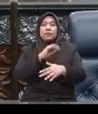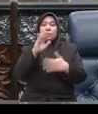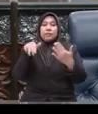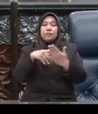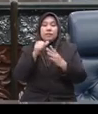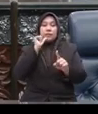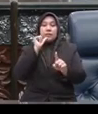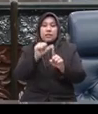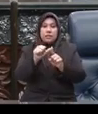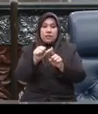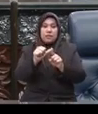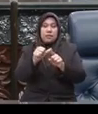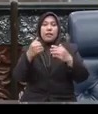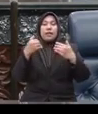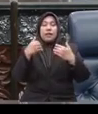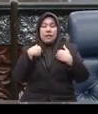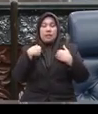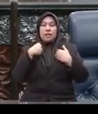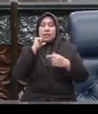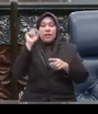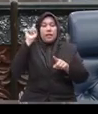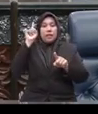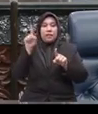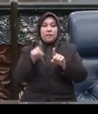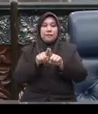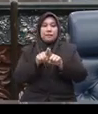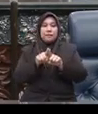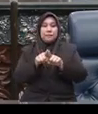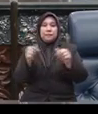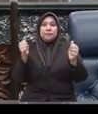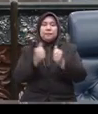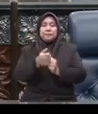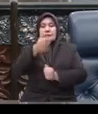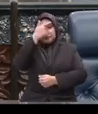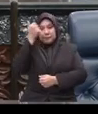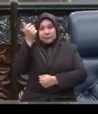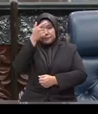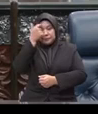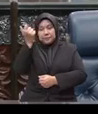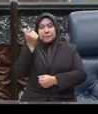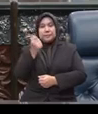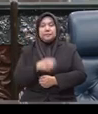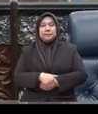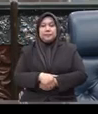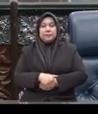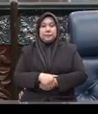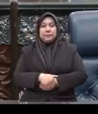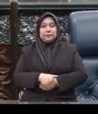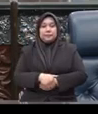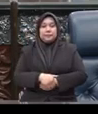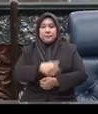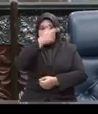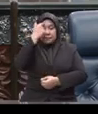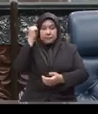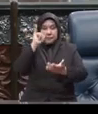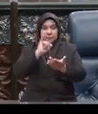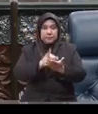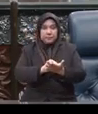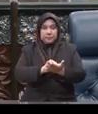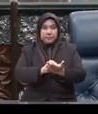ada juga yang tak setuju dengan sebab-sebab yang tertentu maka sebab itu kita